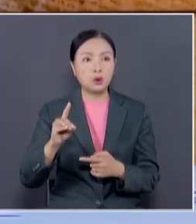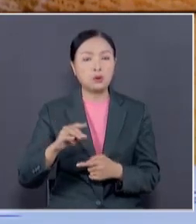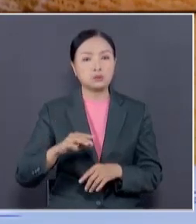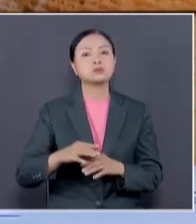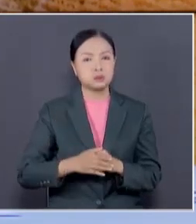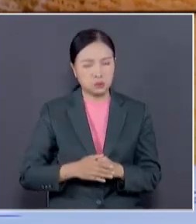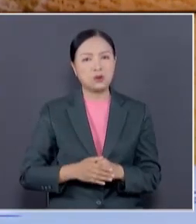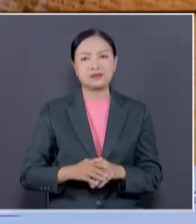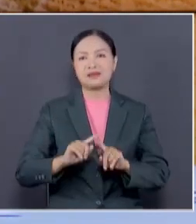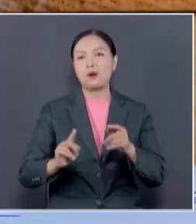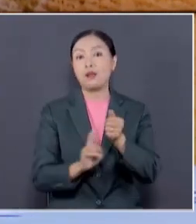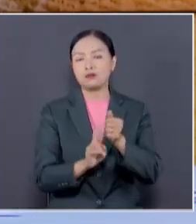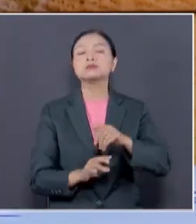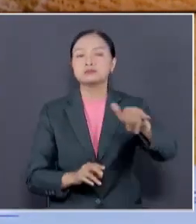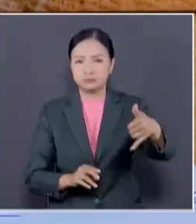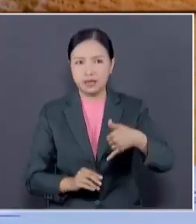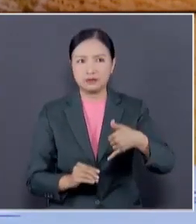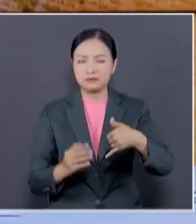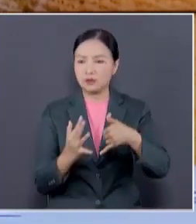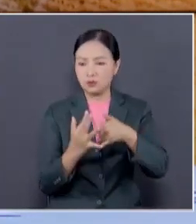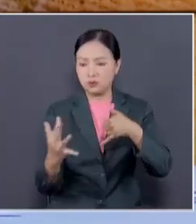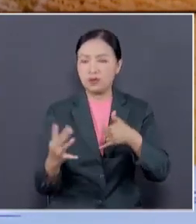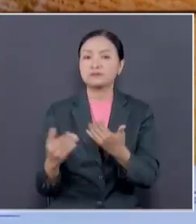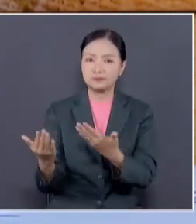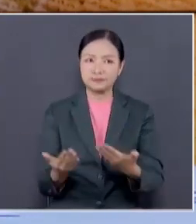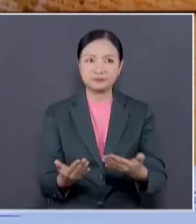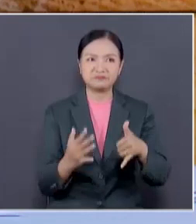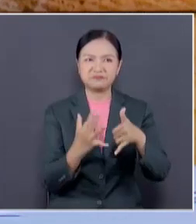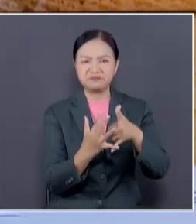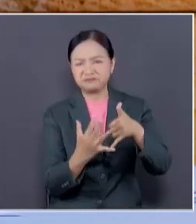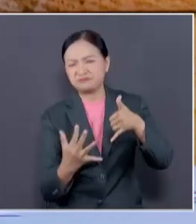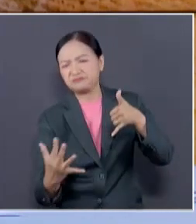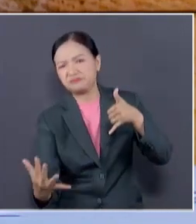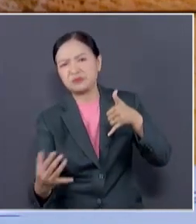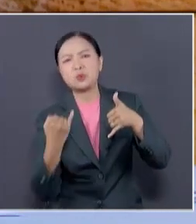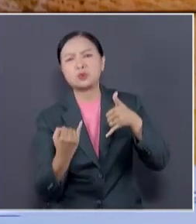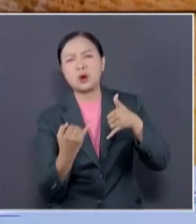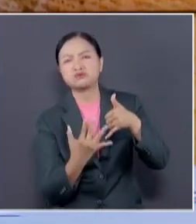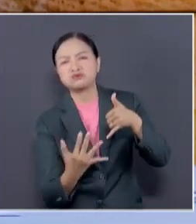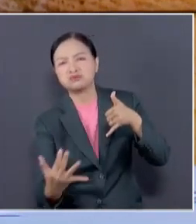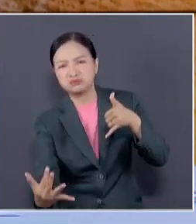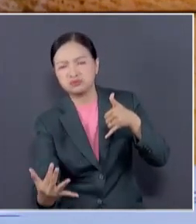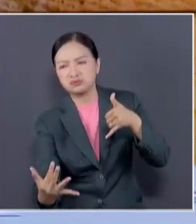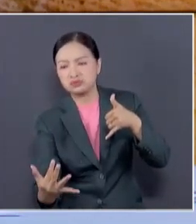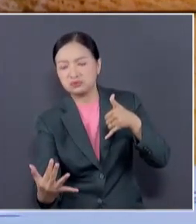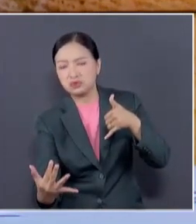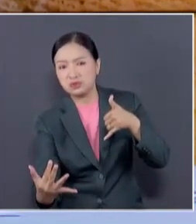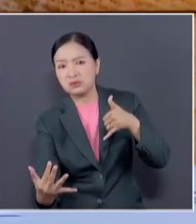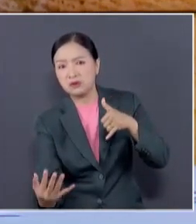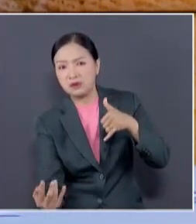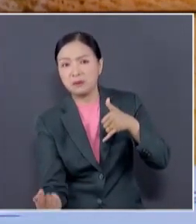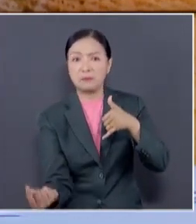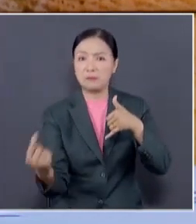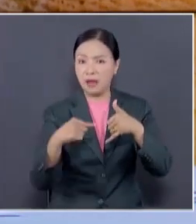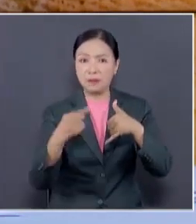มานโดตำรวจต่างๆที่มาพูดตรงๆฮะผู้ใต้บังคับบัญชาทั้งนั้นเลยฮะแต่จะมาตรวจค้นบ้านของผู้บังคับบัญช